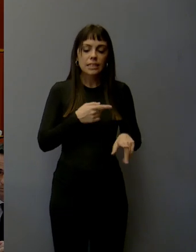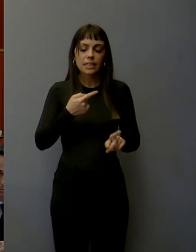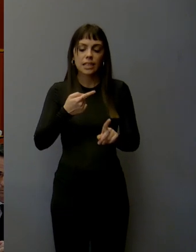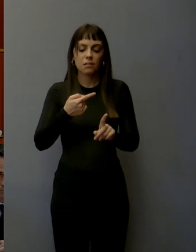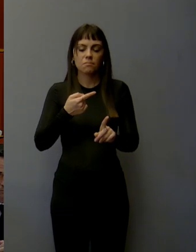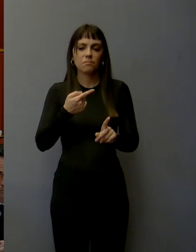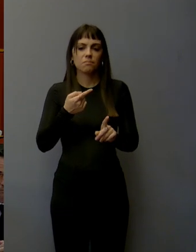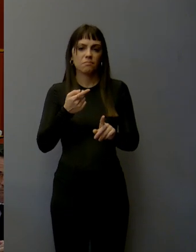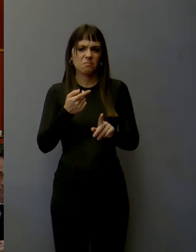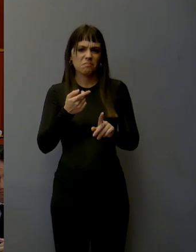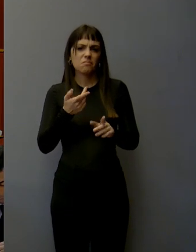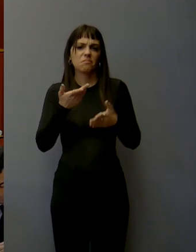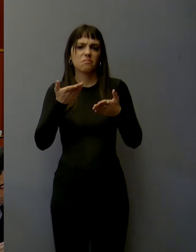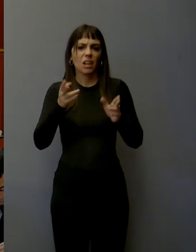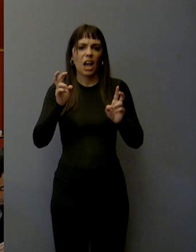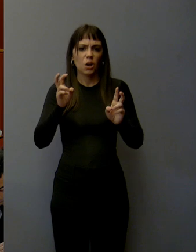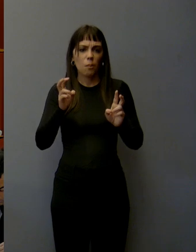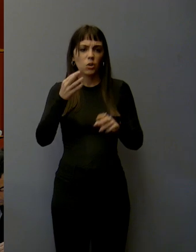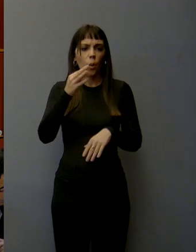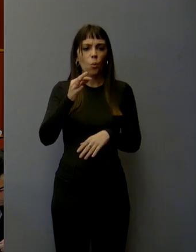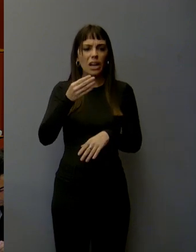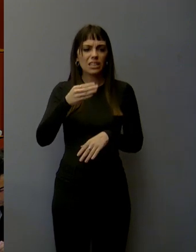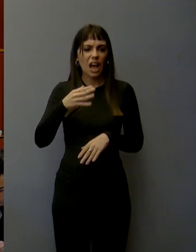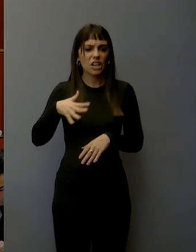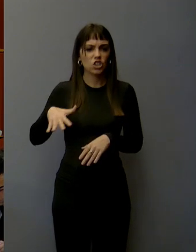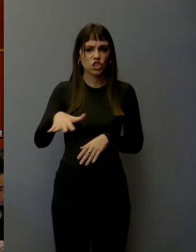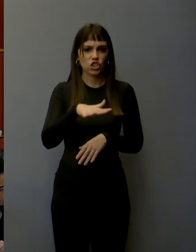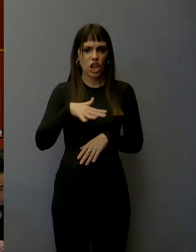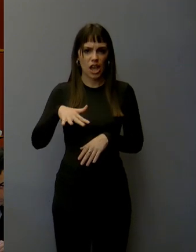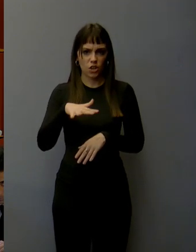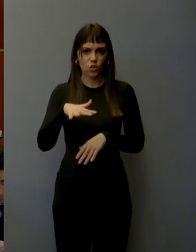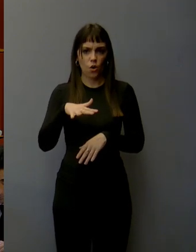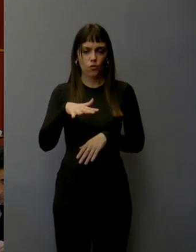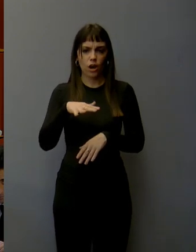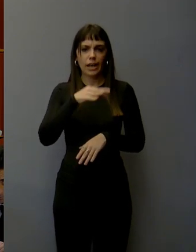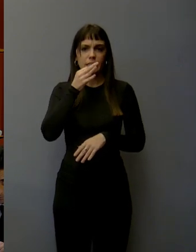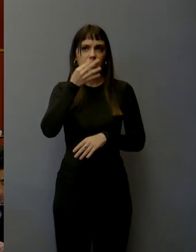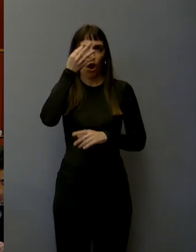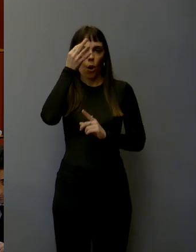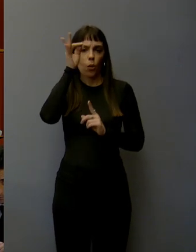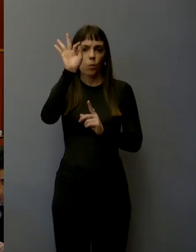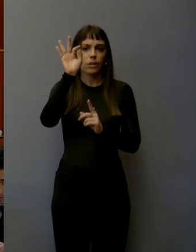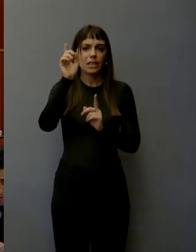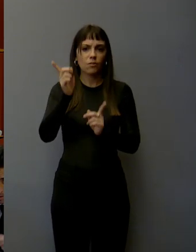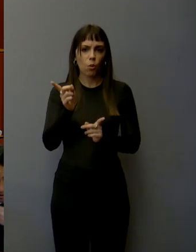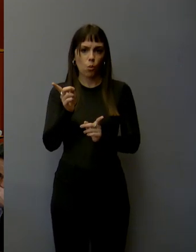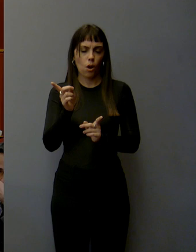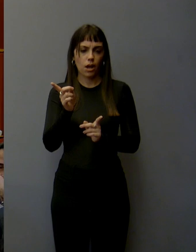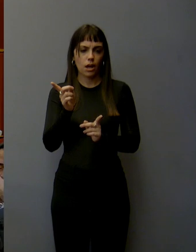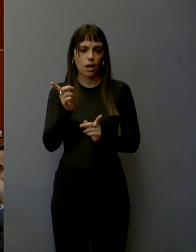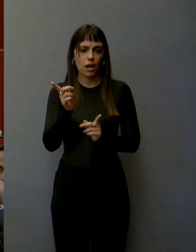in qualche modo è sempre stato ripetuto L'obiettivo non so se è ancora un obiettivo ma lo ricordo così dei 700 mila